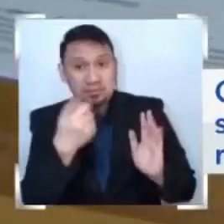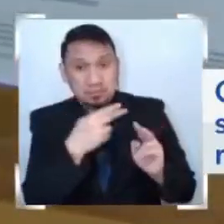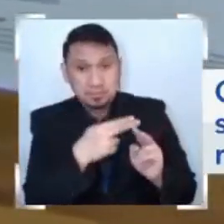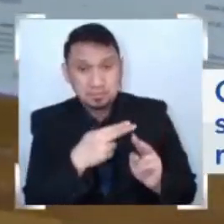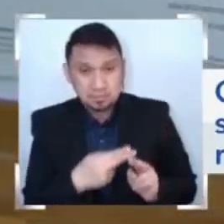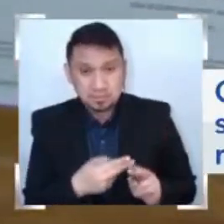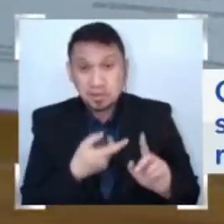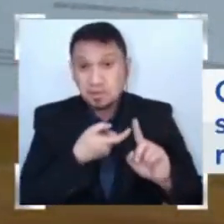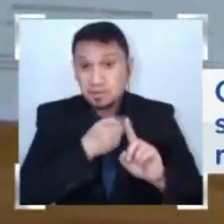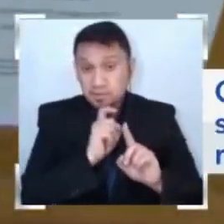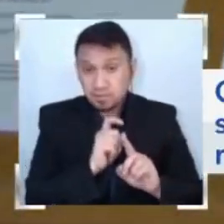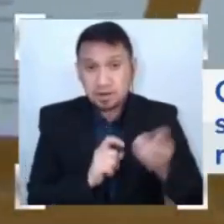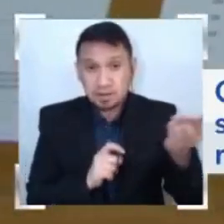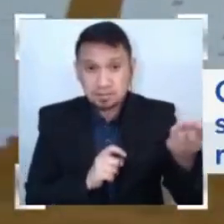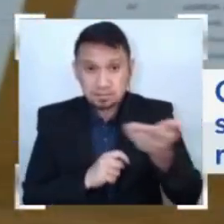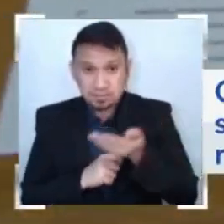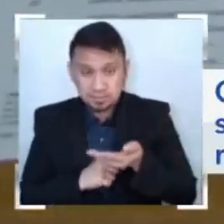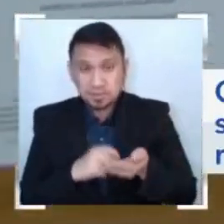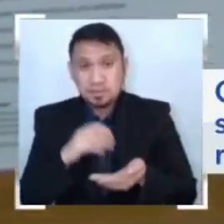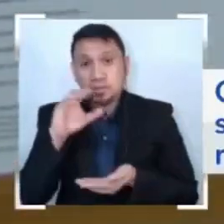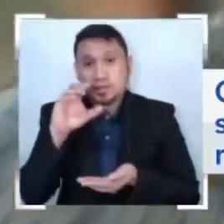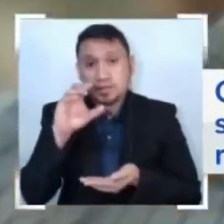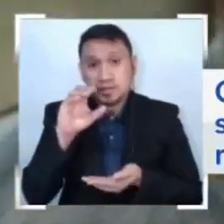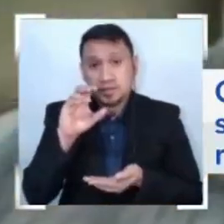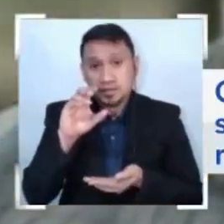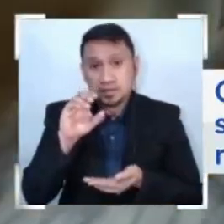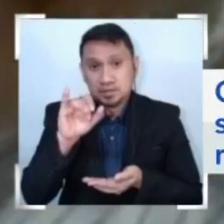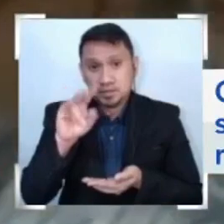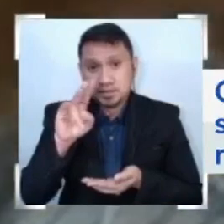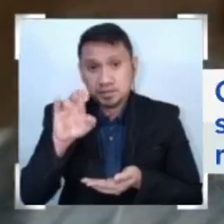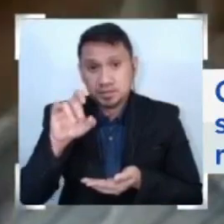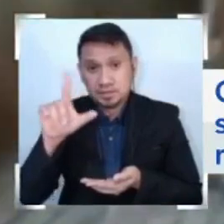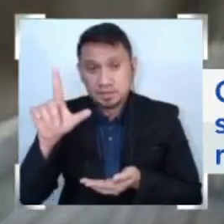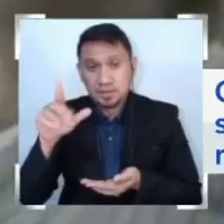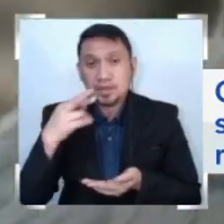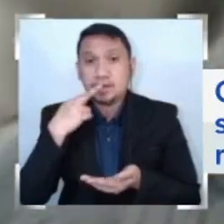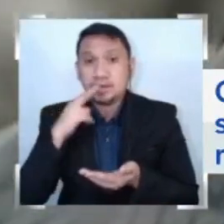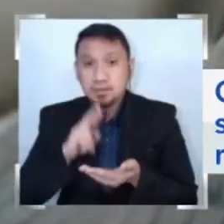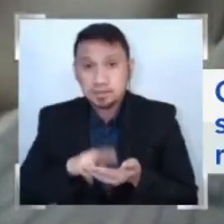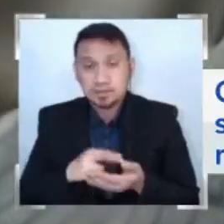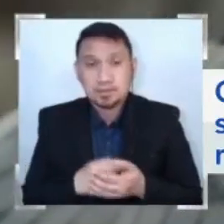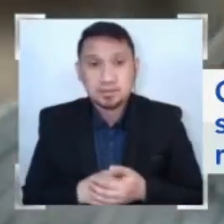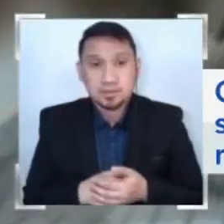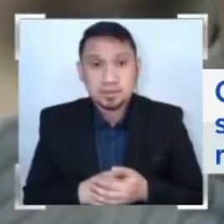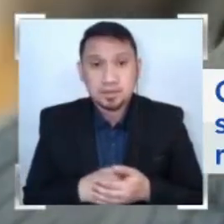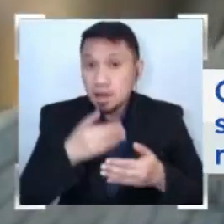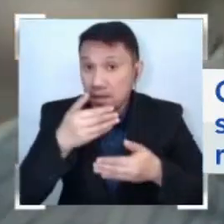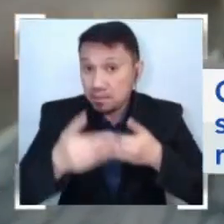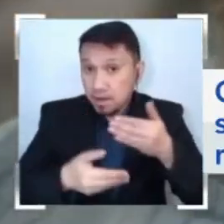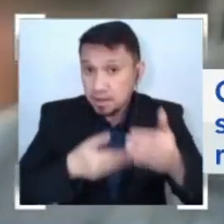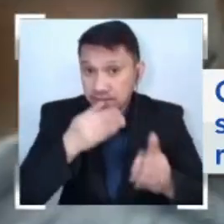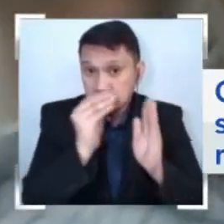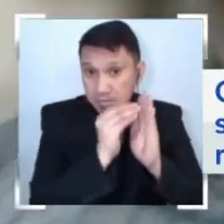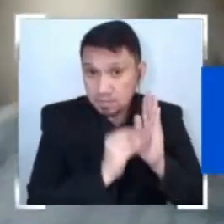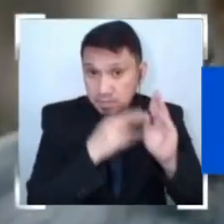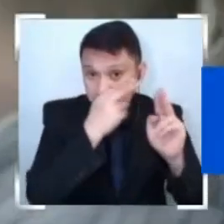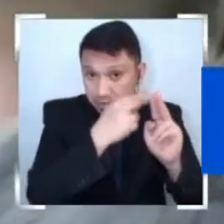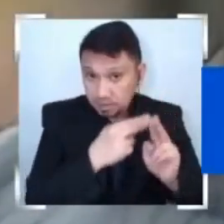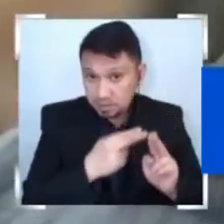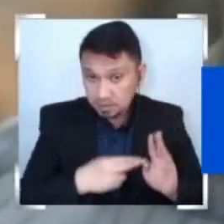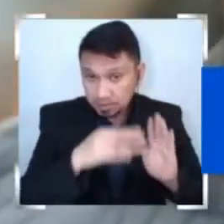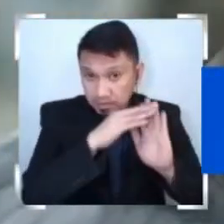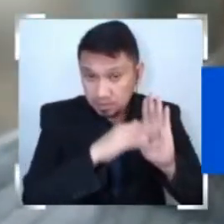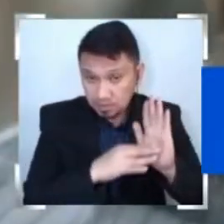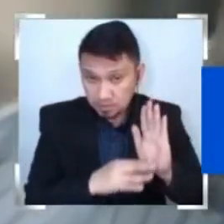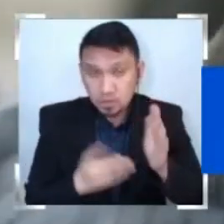sa isinumiting listahan ng local civil registrar. Ang delisting process kasi natin, dumadaan tayo through the civil